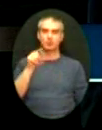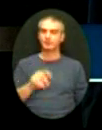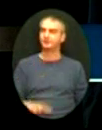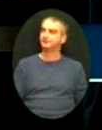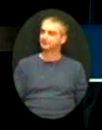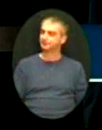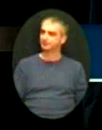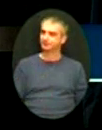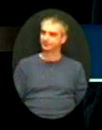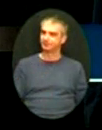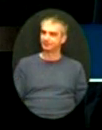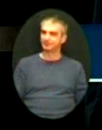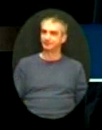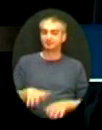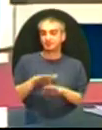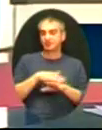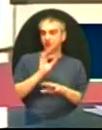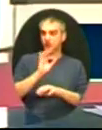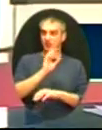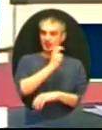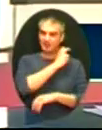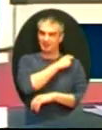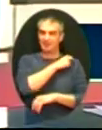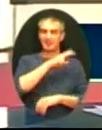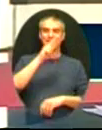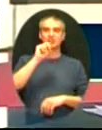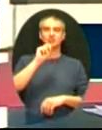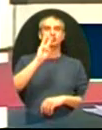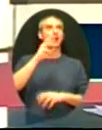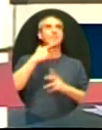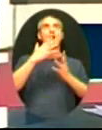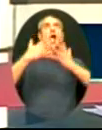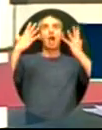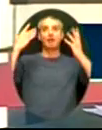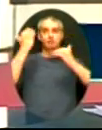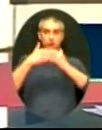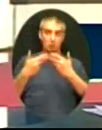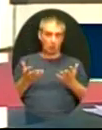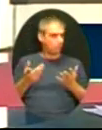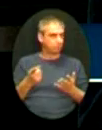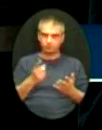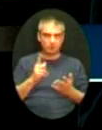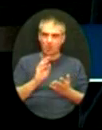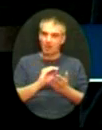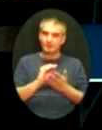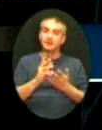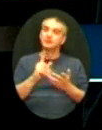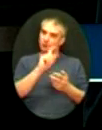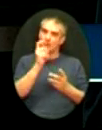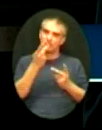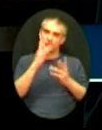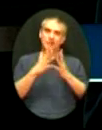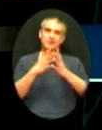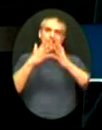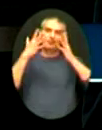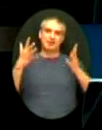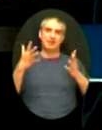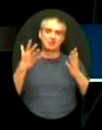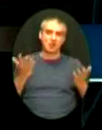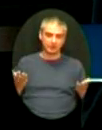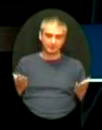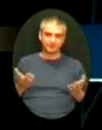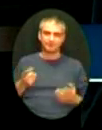כן, אז התחושה, לפחות שניסו שחם שההר הוליד עכבר, זה לא בדיוק עכבר, זה משהו כנראה קצת יותר גדול